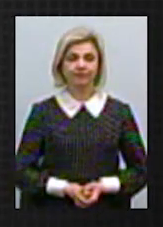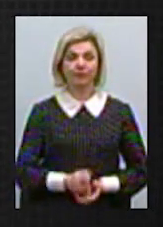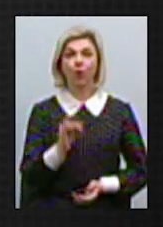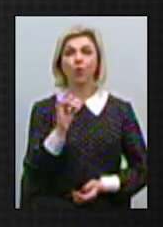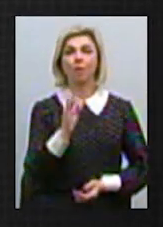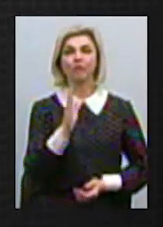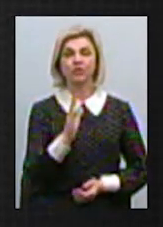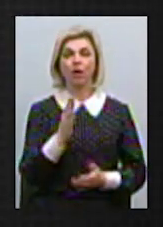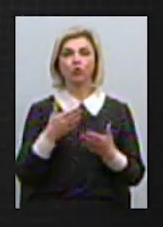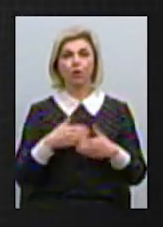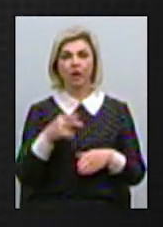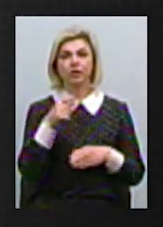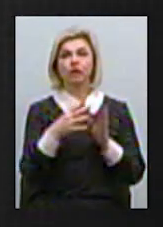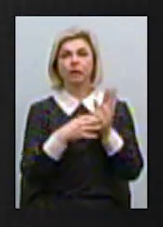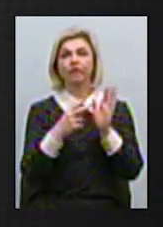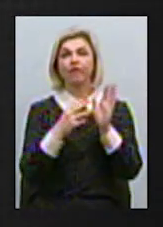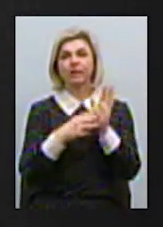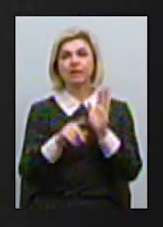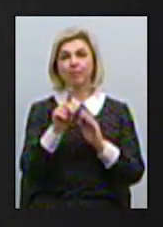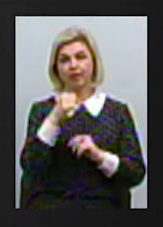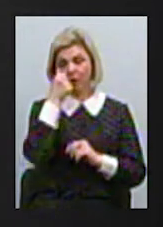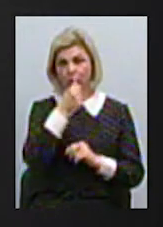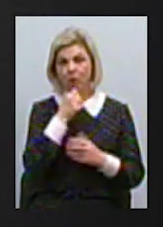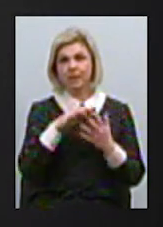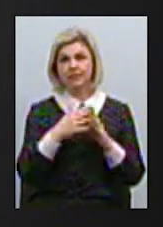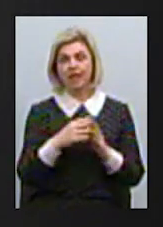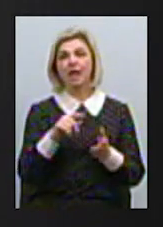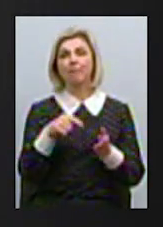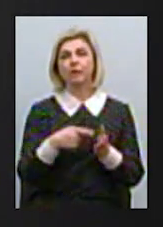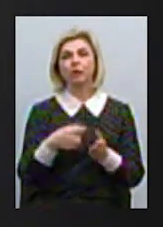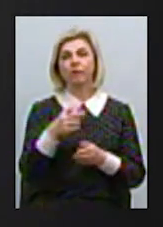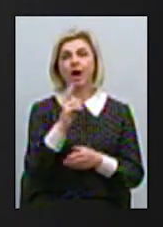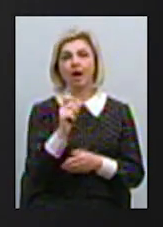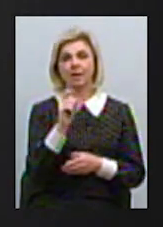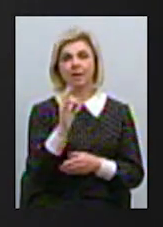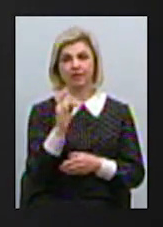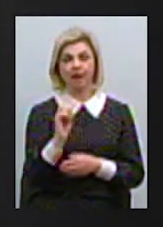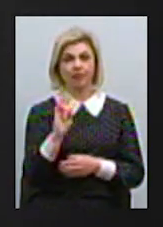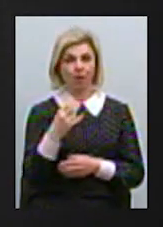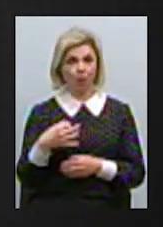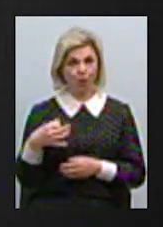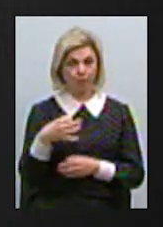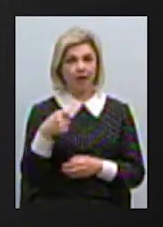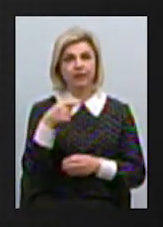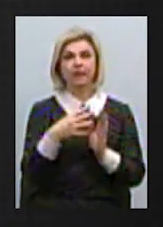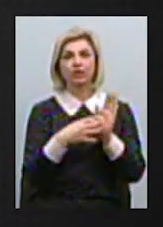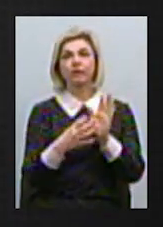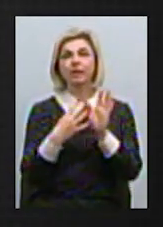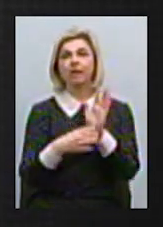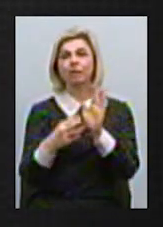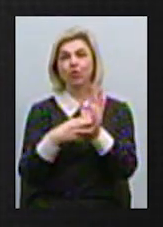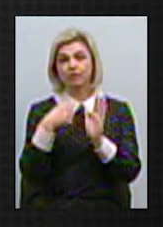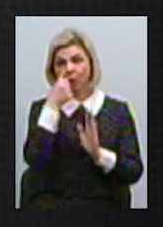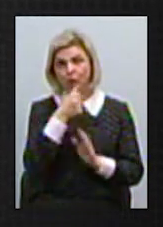Роман Возняк народився 1981 року в селищі міського типу Казанка Миколаївської області. У